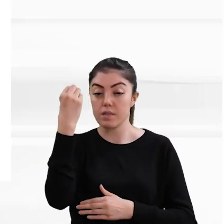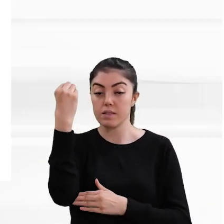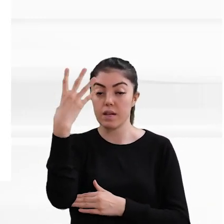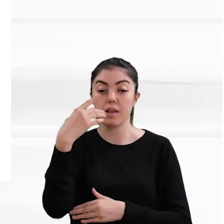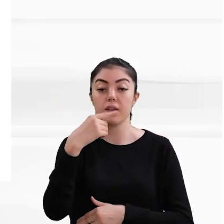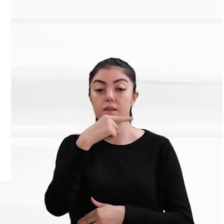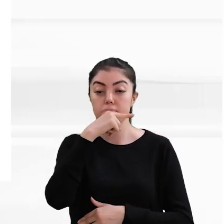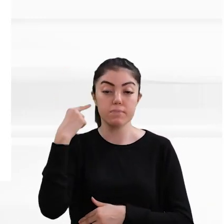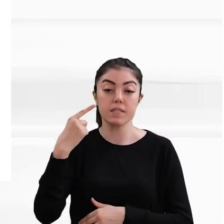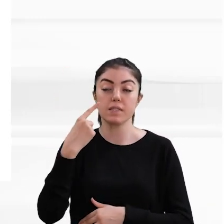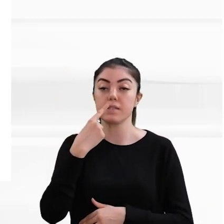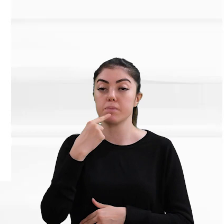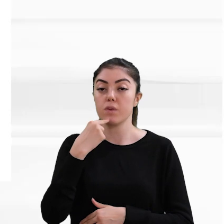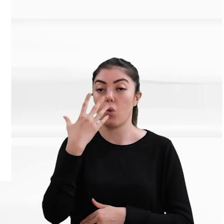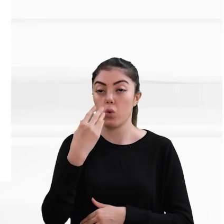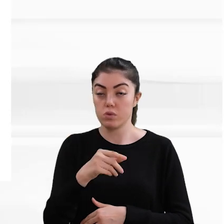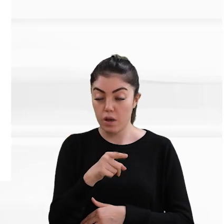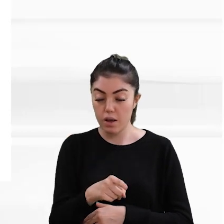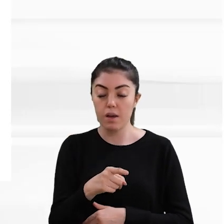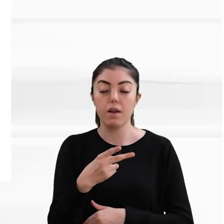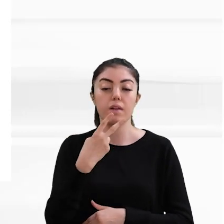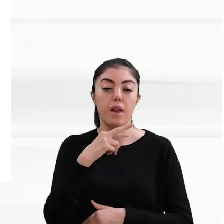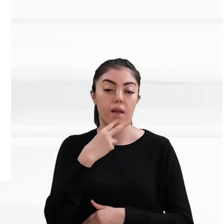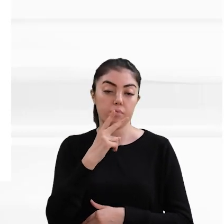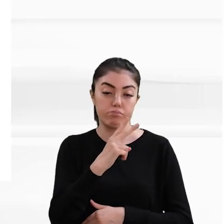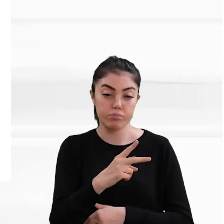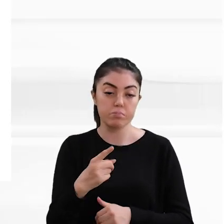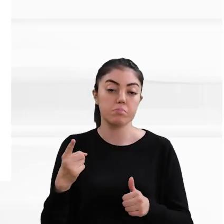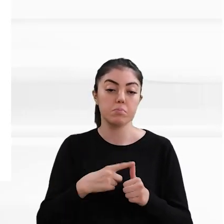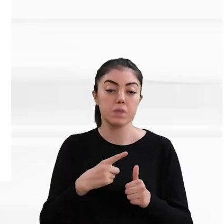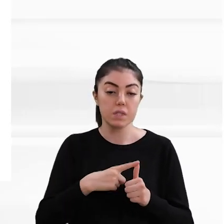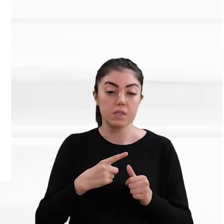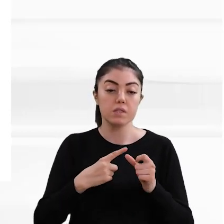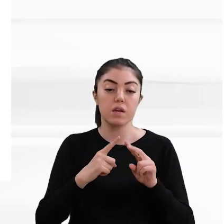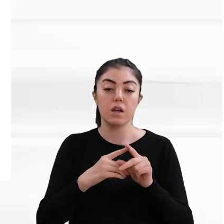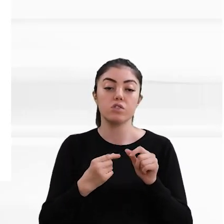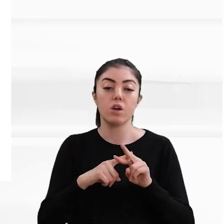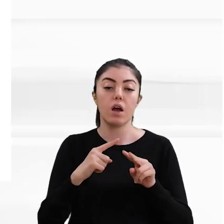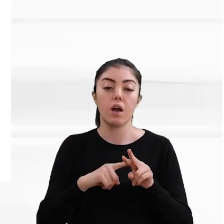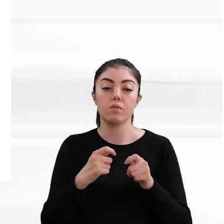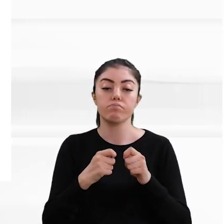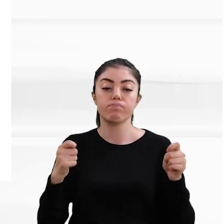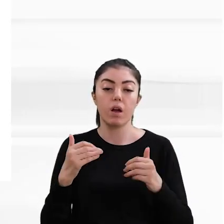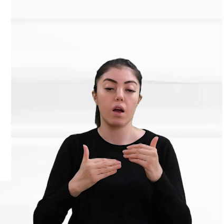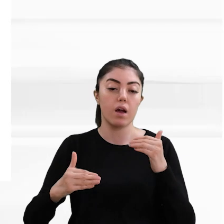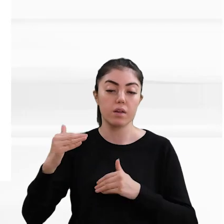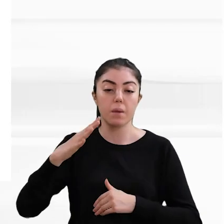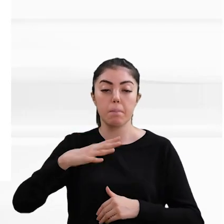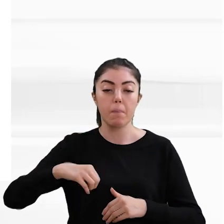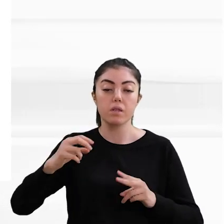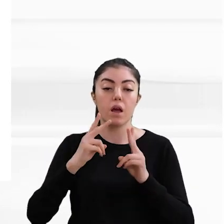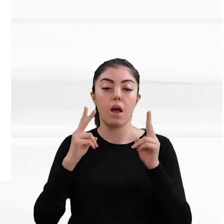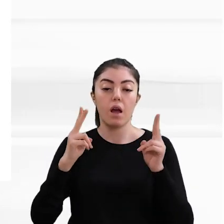Bu deney düzeninde sadece ışığın rengi kırmızı olacak şekilde değişiklik yapıldığında 1. Saçak genişlikleri